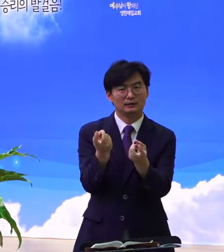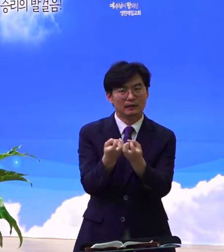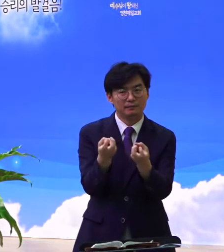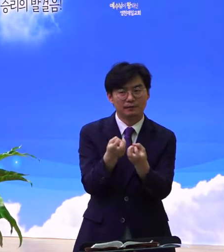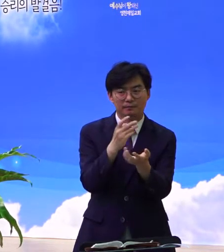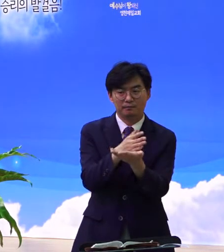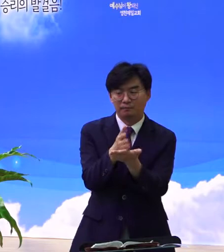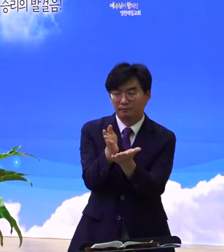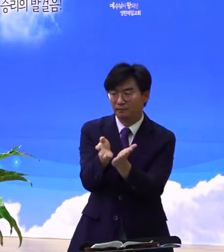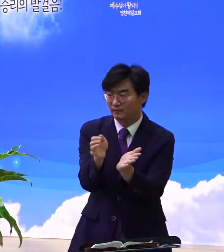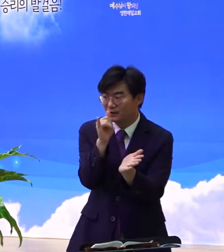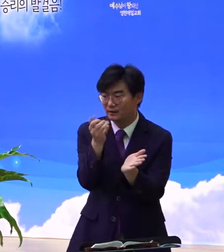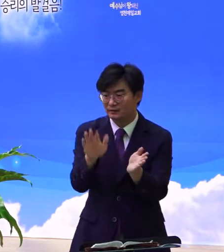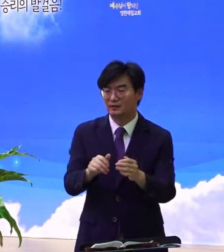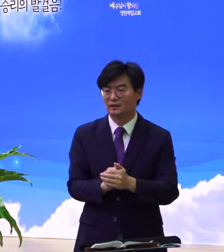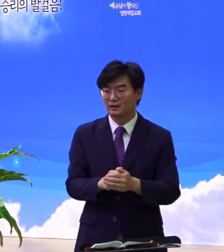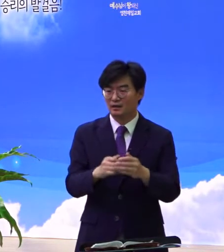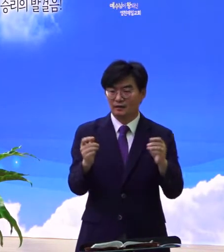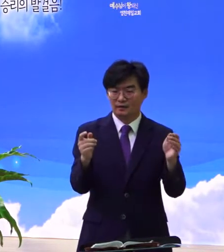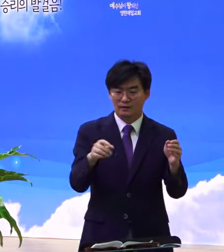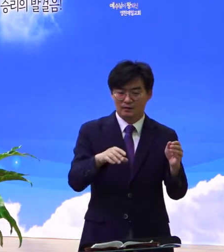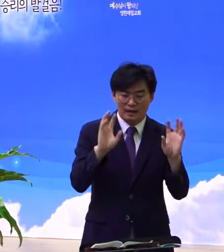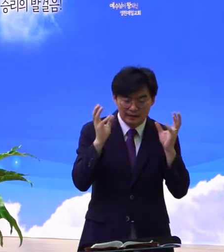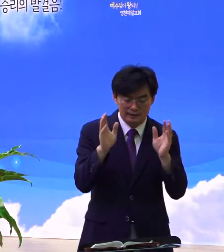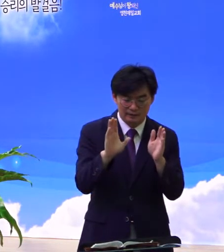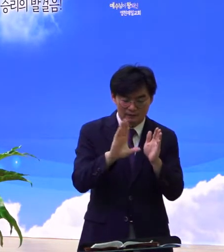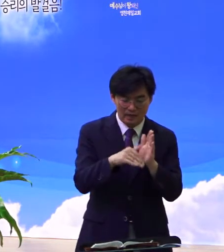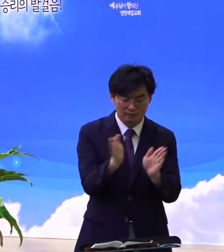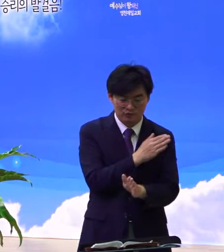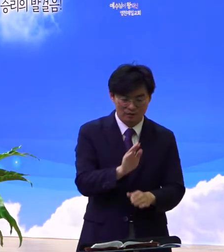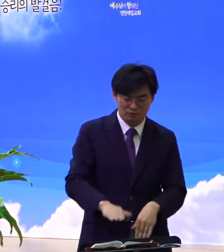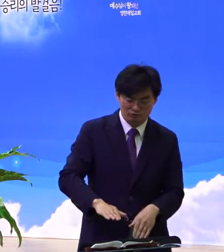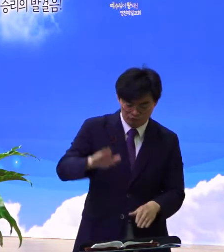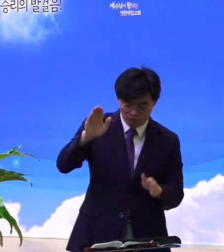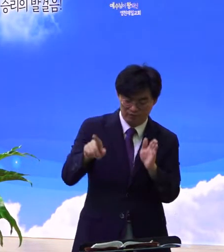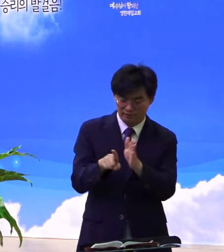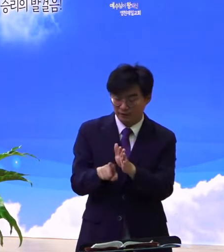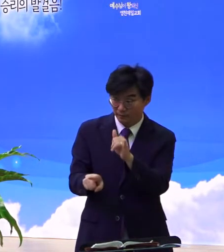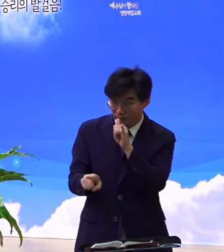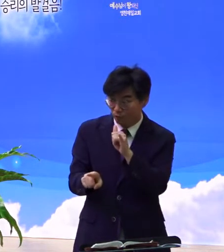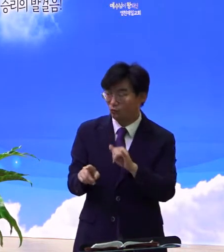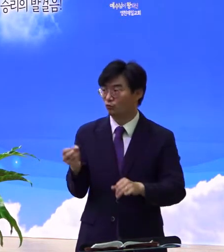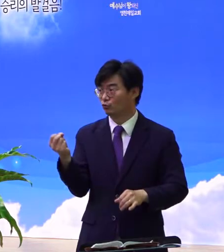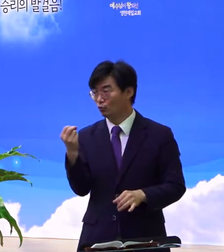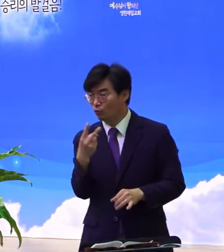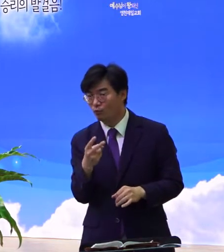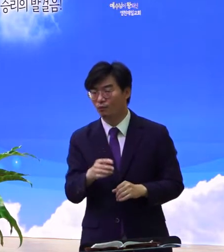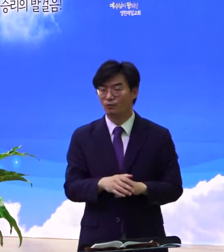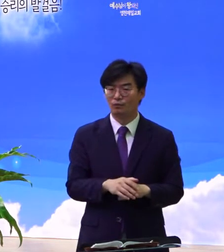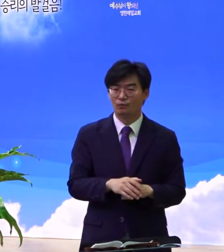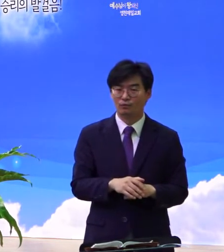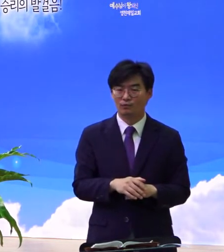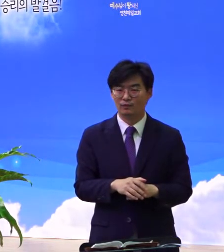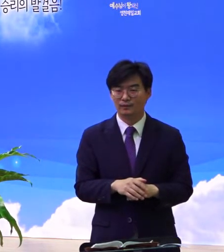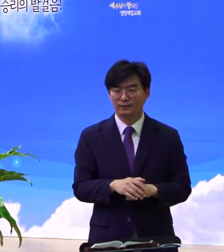분들은 믿음의 가정에서 태어나서 어려서부터 신앙생활을 경험하면서 자연스럽게 하나님을